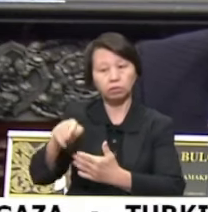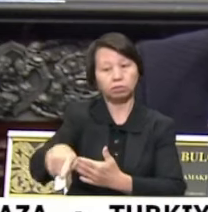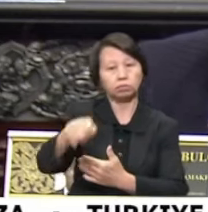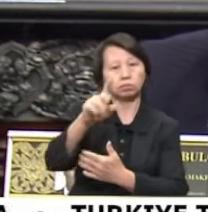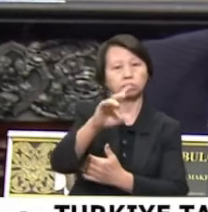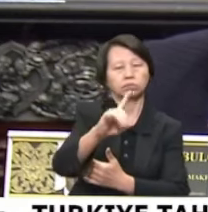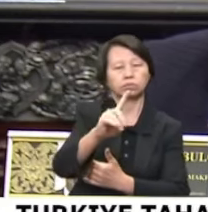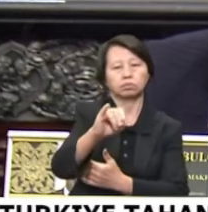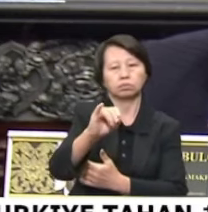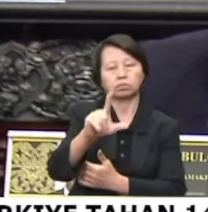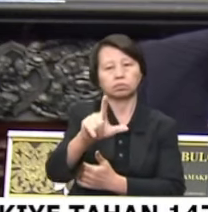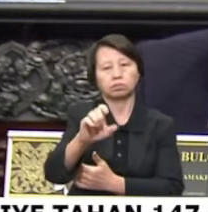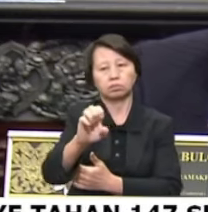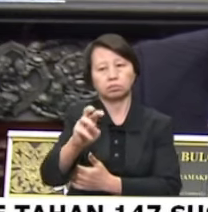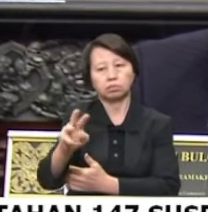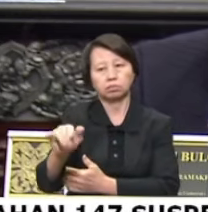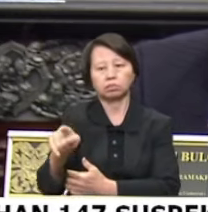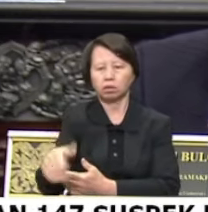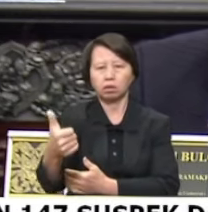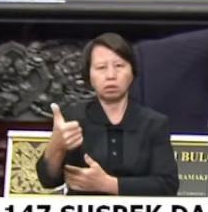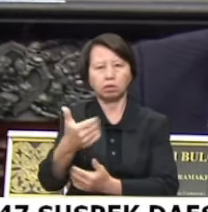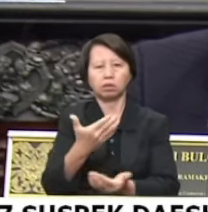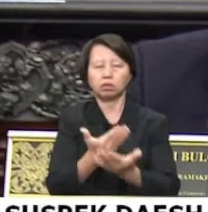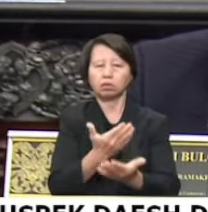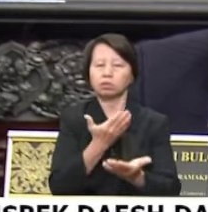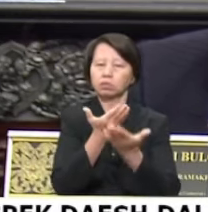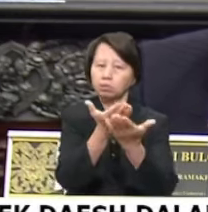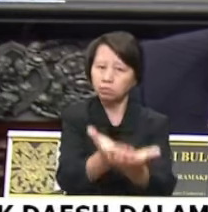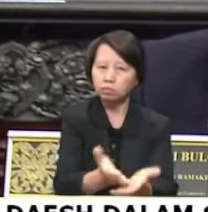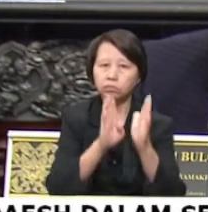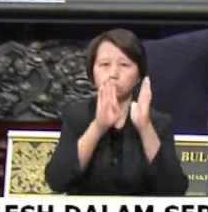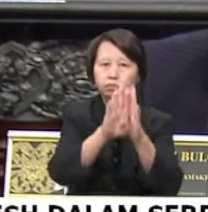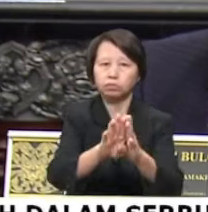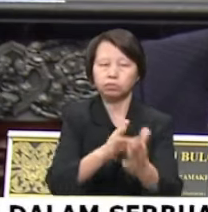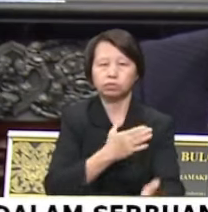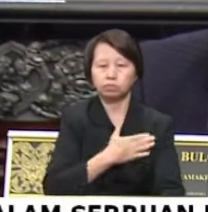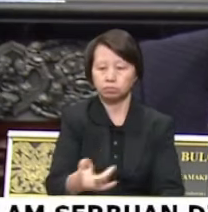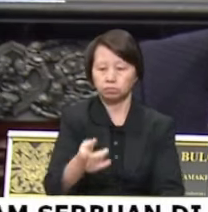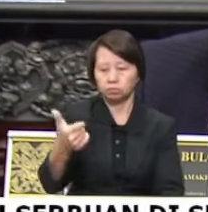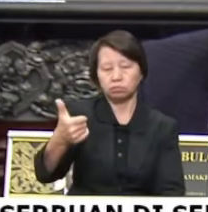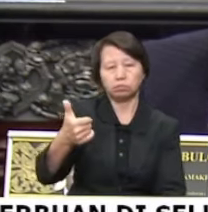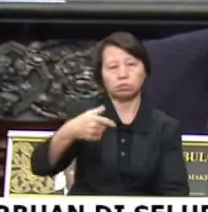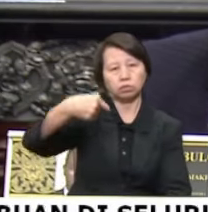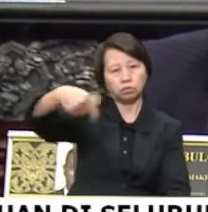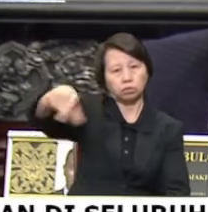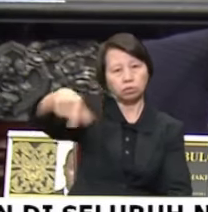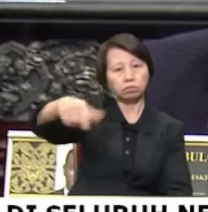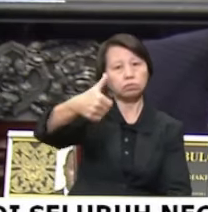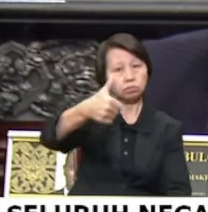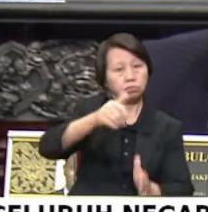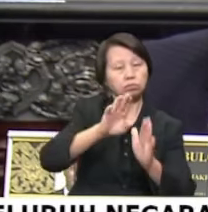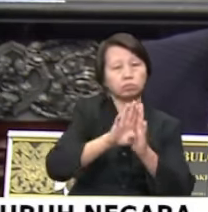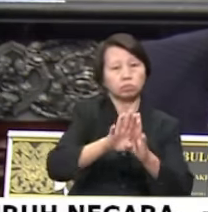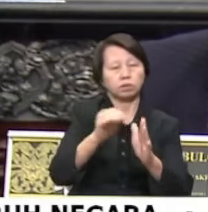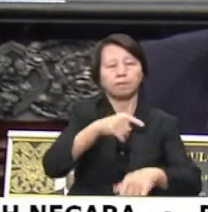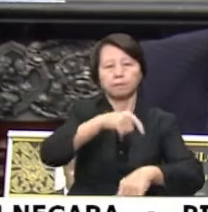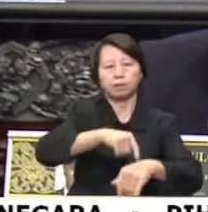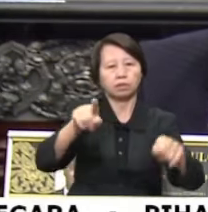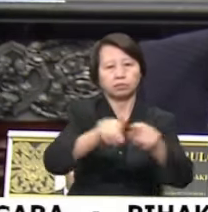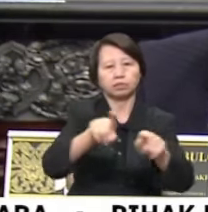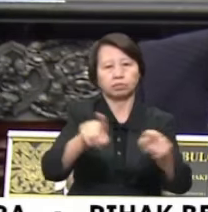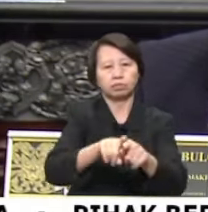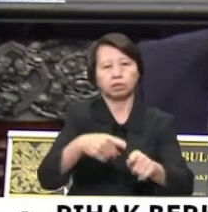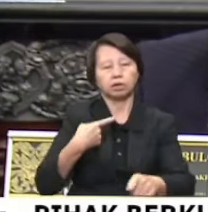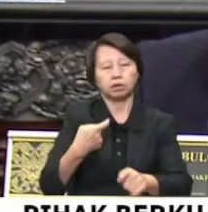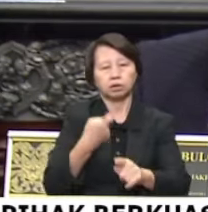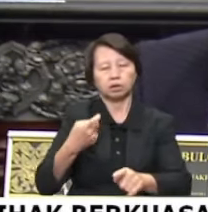ini membuktikan komitmen KBM dalam menyediakan sumber pendidikan berkualiti melalui D5, dan pada masa yang sama kita